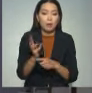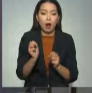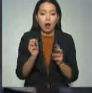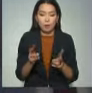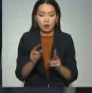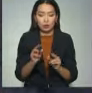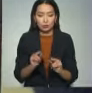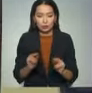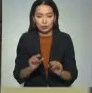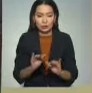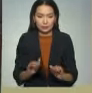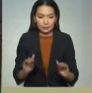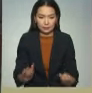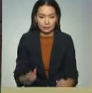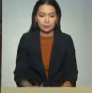бессильны.